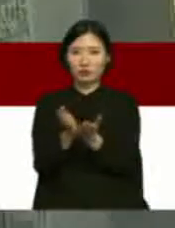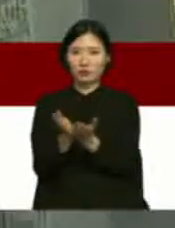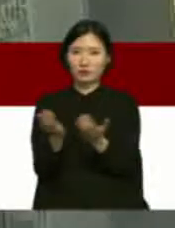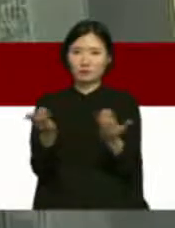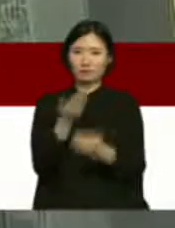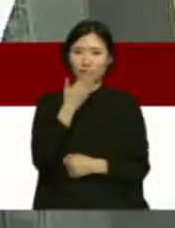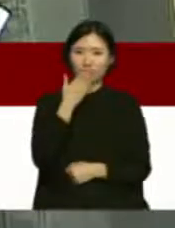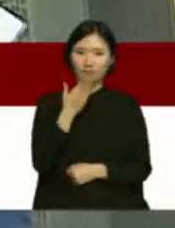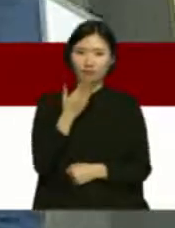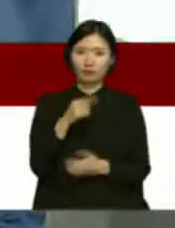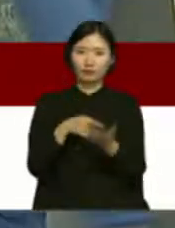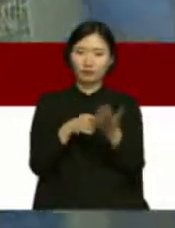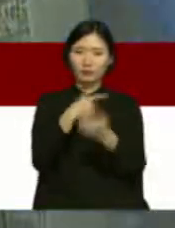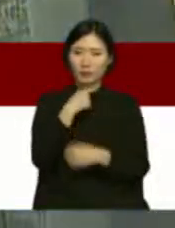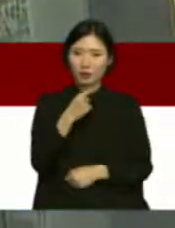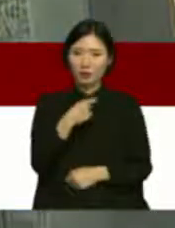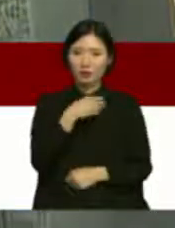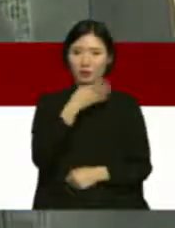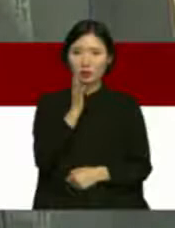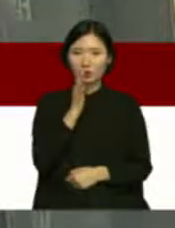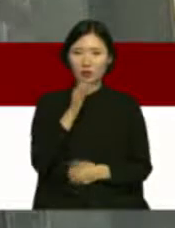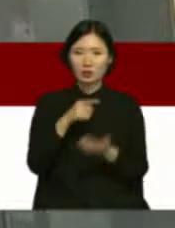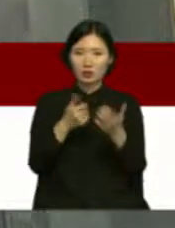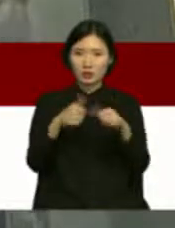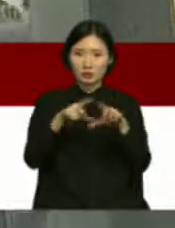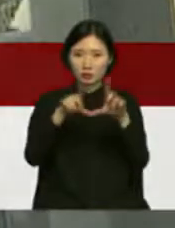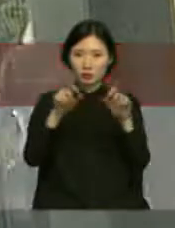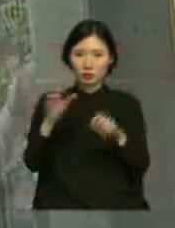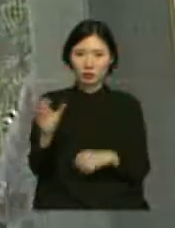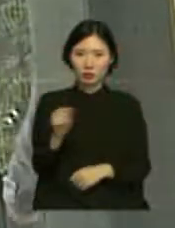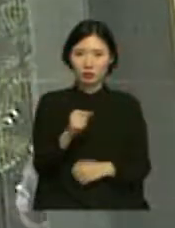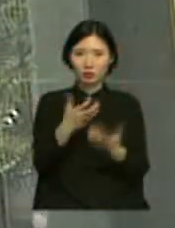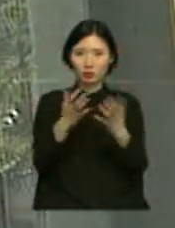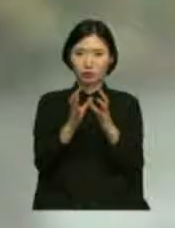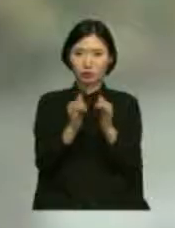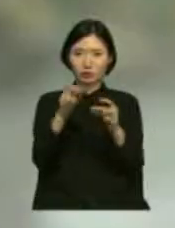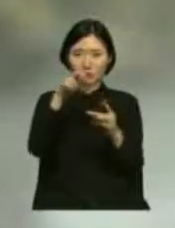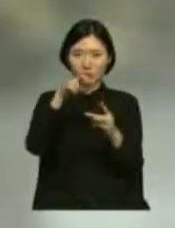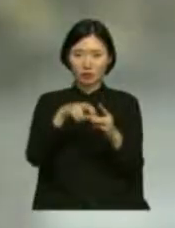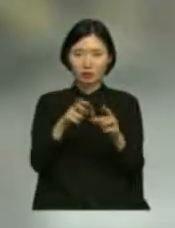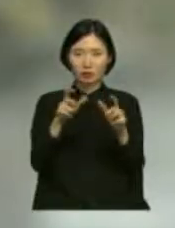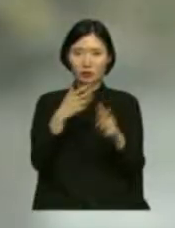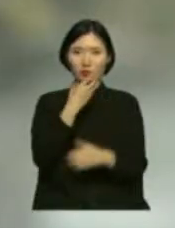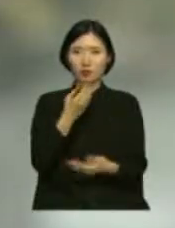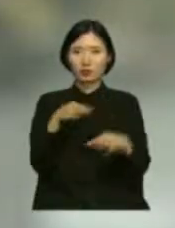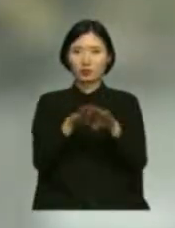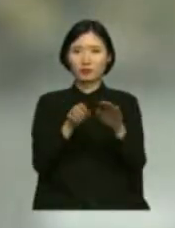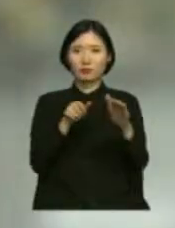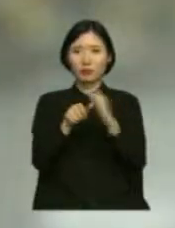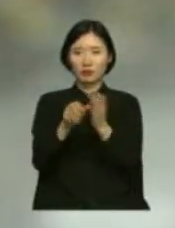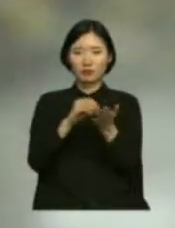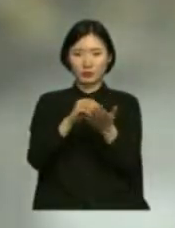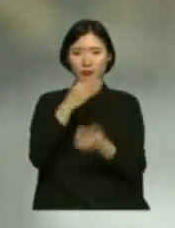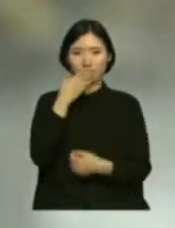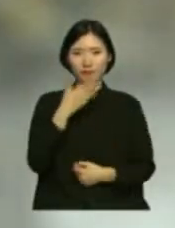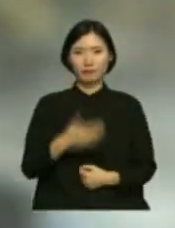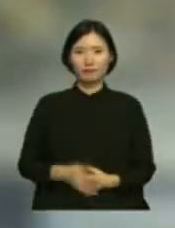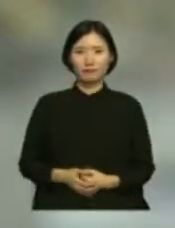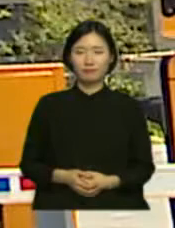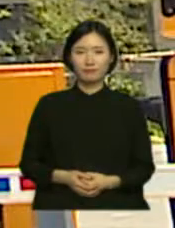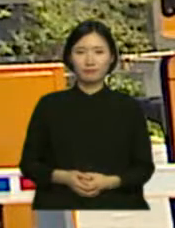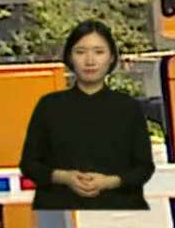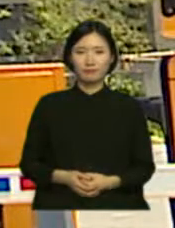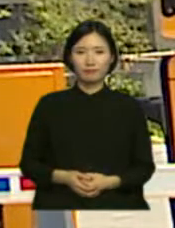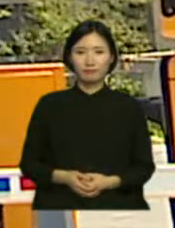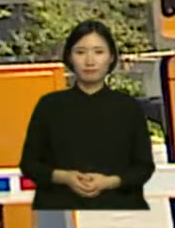됩니다 신청을 원하는 어르신은 신분증을 지참하고 동 주민센터나 지역 복지관의 방문해 접수하면 됩니다